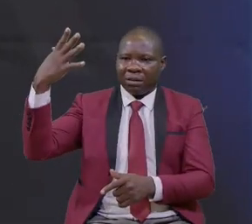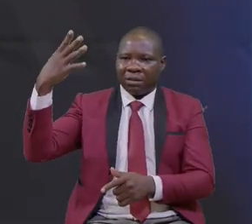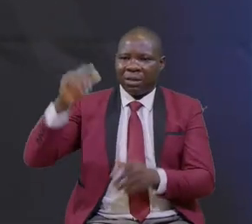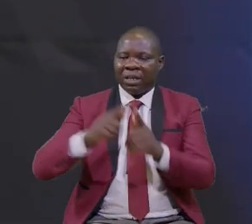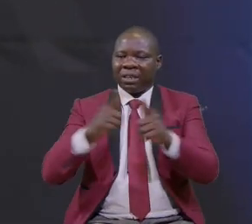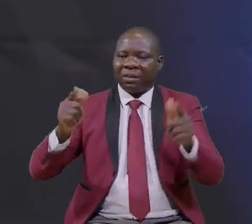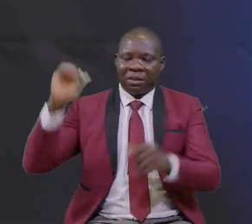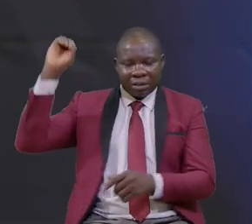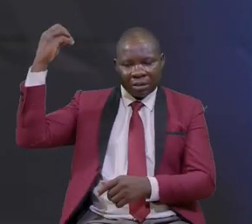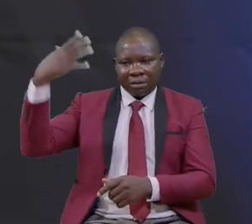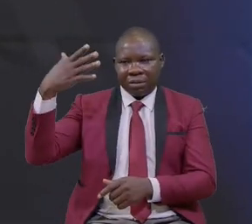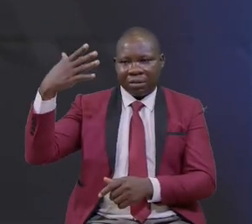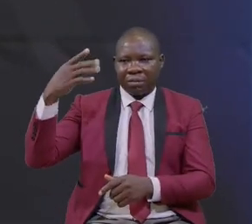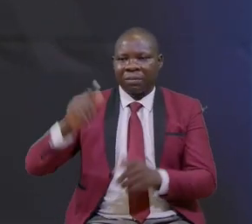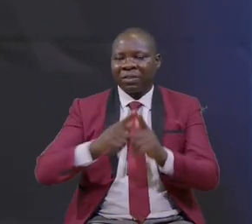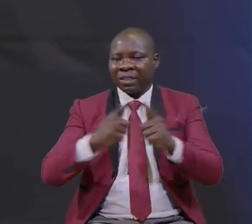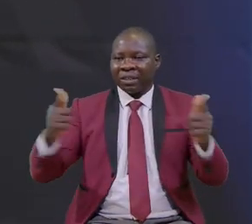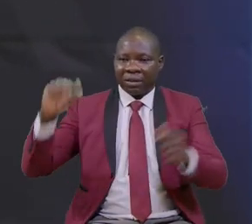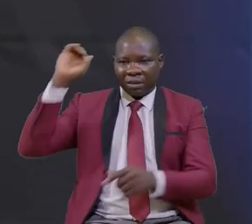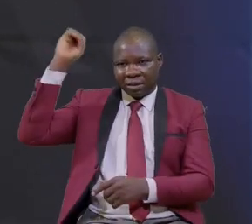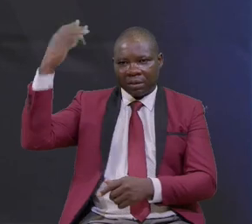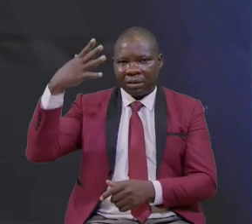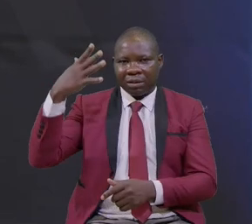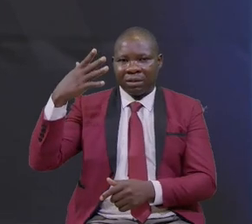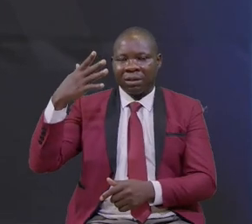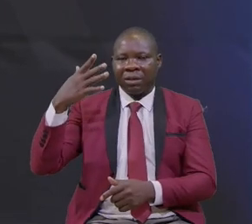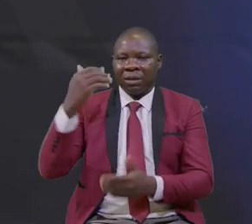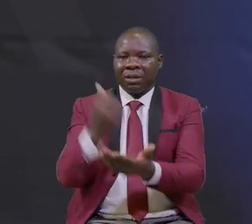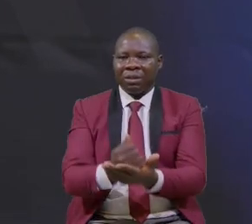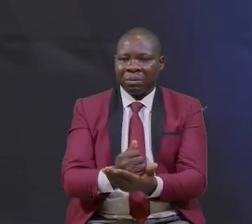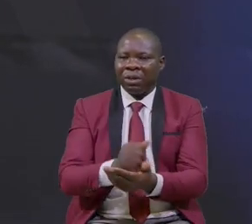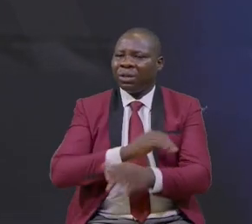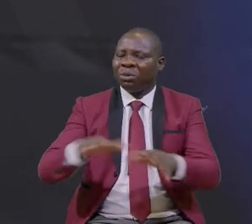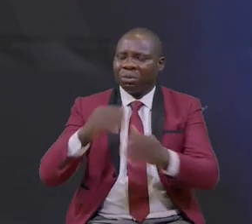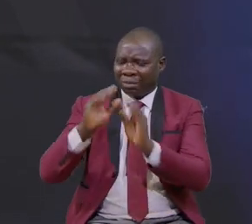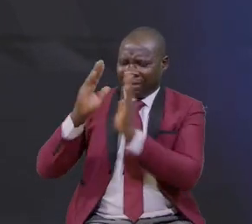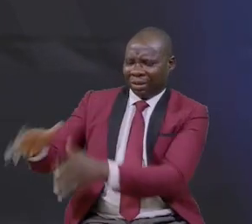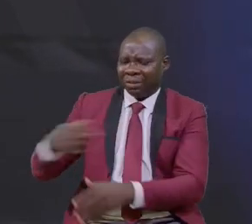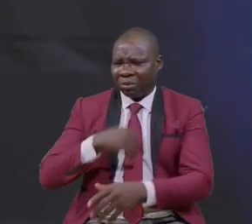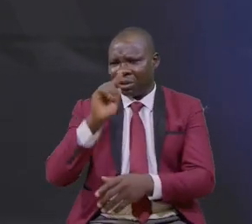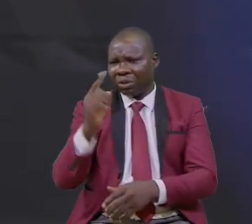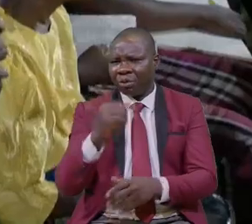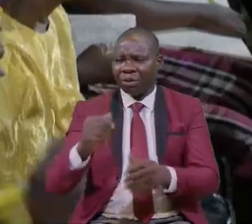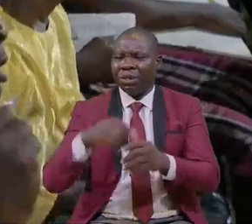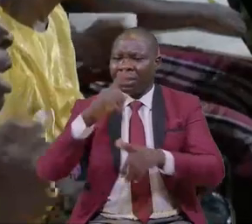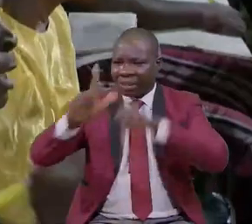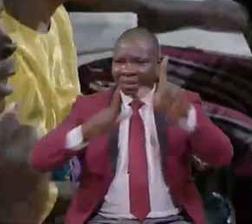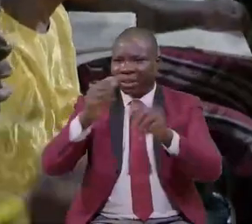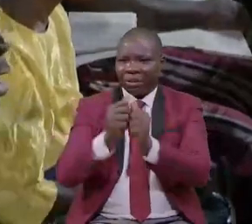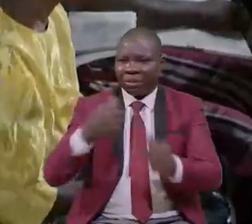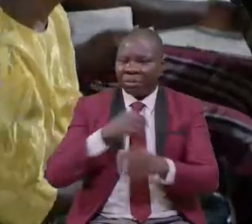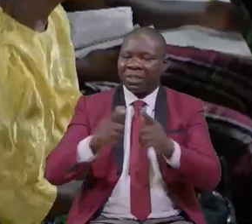Et une grande grâce. Et une grande grâce. Ne me laissez pas, non. Répétez avec moi. Et une grande grâce.